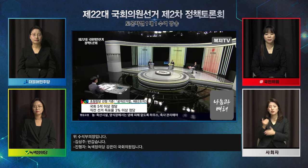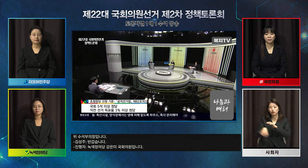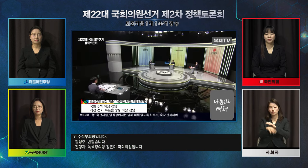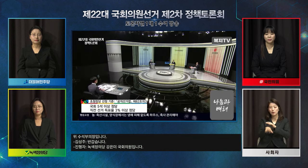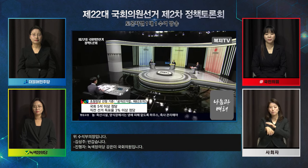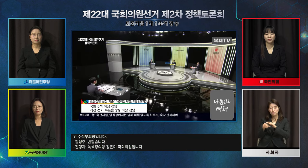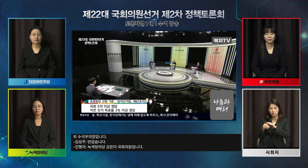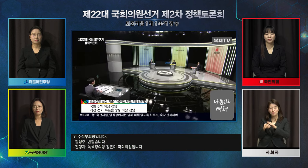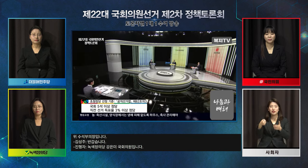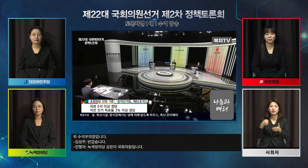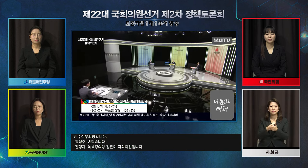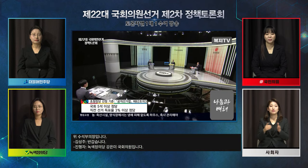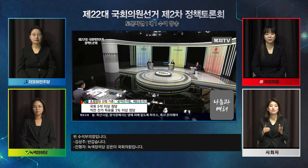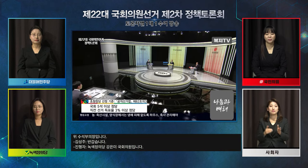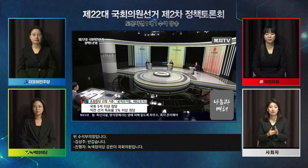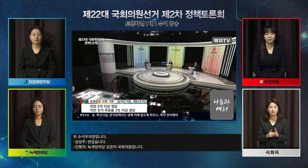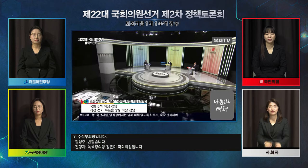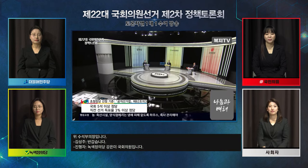결정됐음을 알려드리겠습니다.